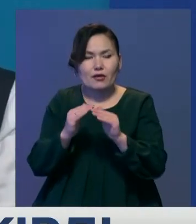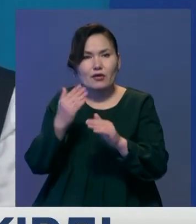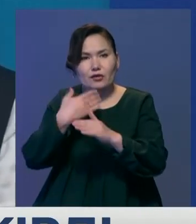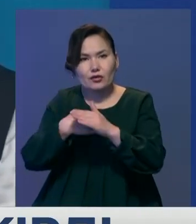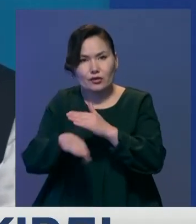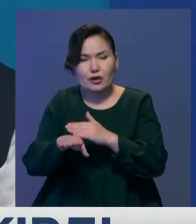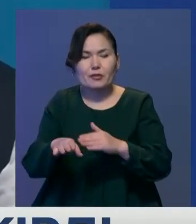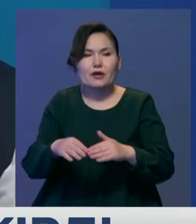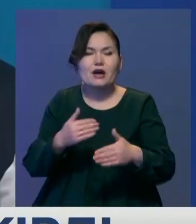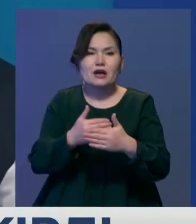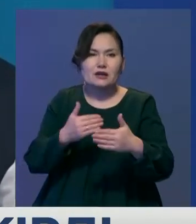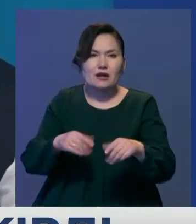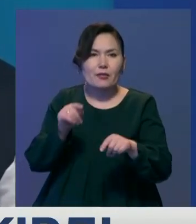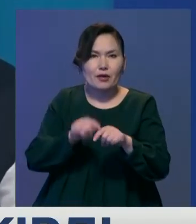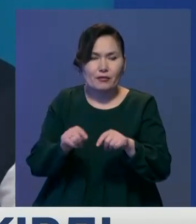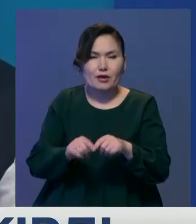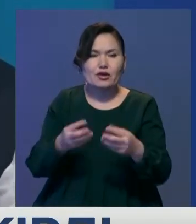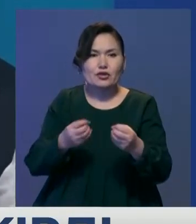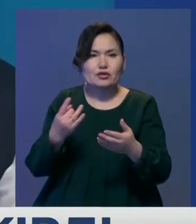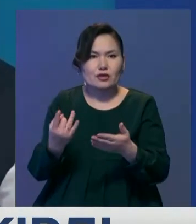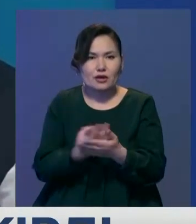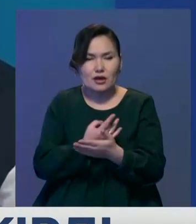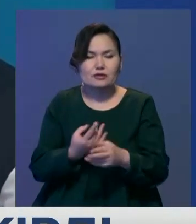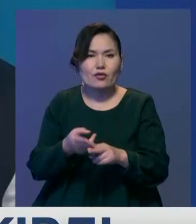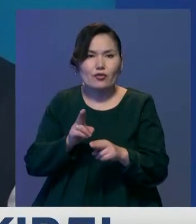яғни ауруды алдын алу мақсатында үйіне барғанда